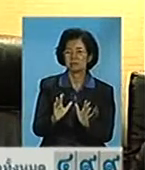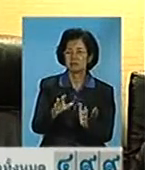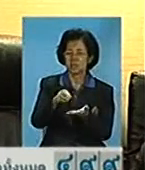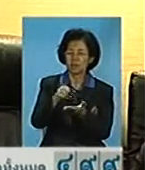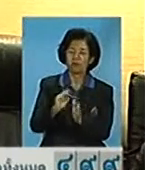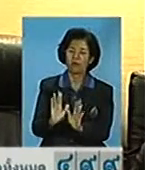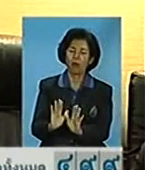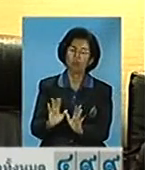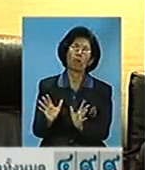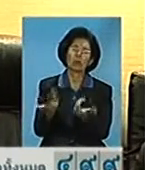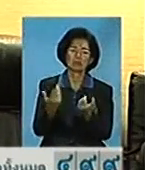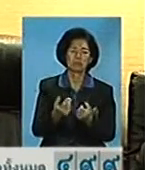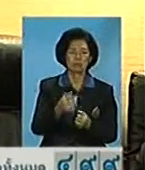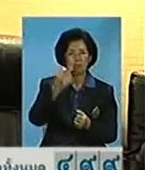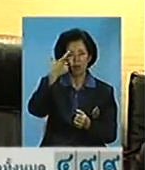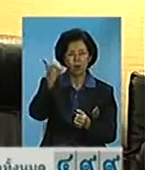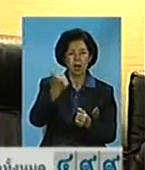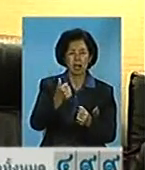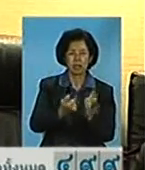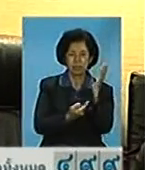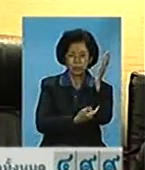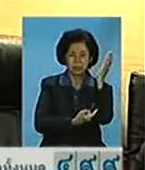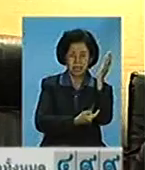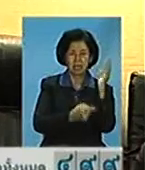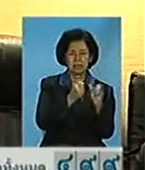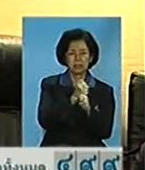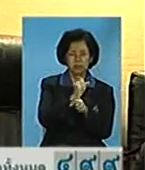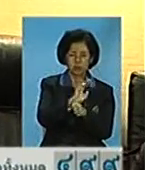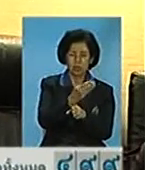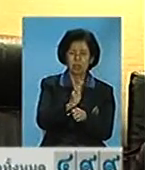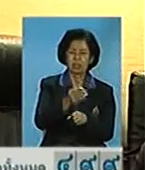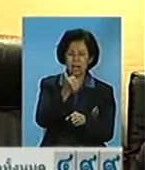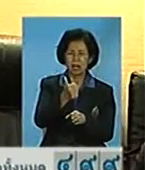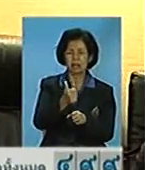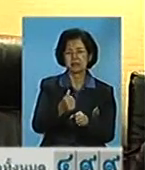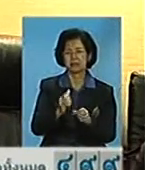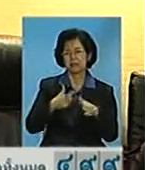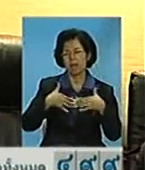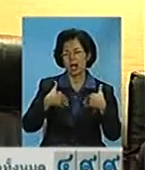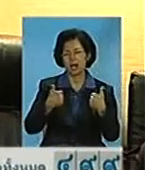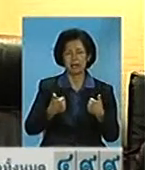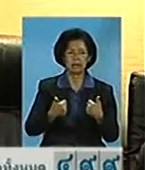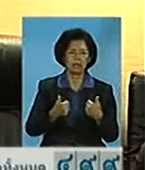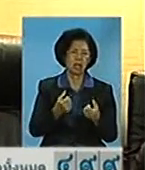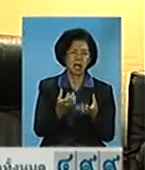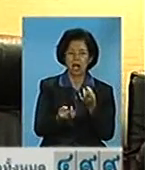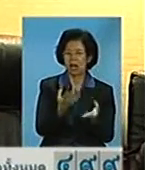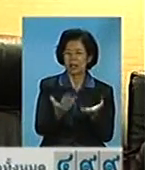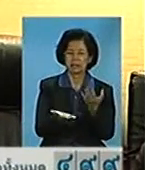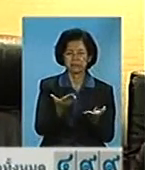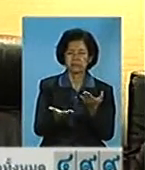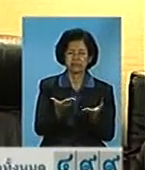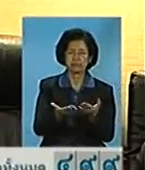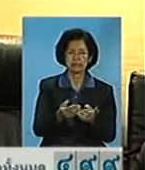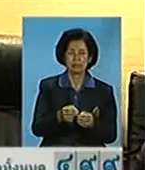ราะว่าการยางแห่งประเทศไทยสามารถประกอบธุรกิจได้สบายสบายเลยอะไรก็ได้เราจึงคัดท้ายไว้ไม่